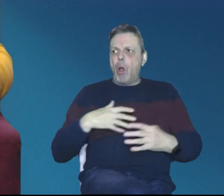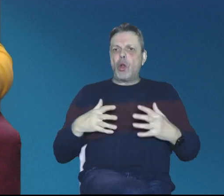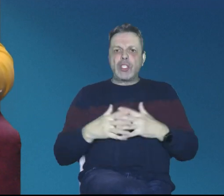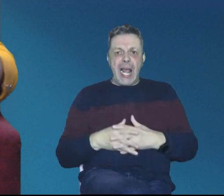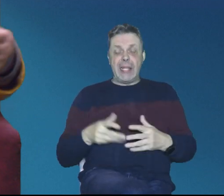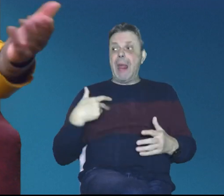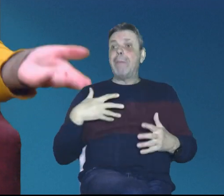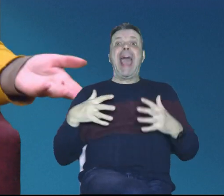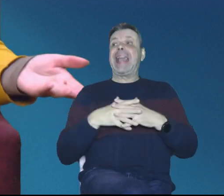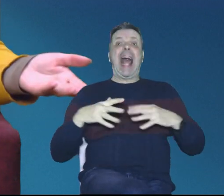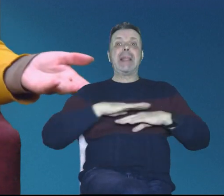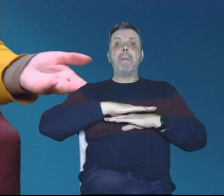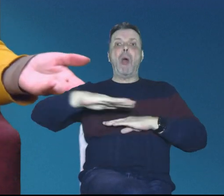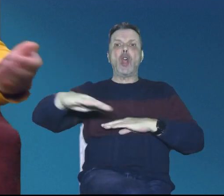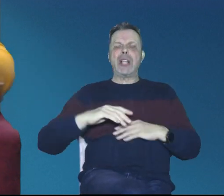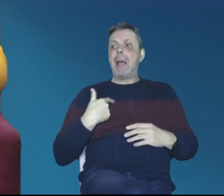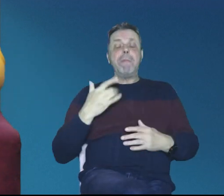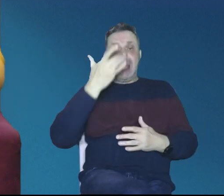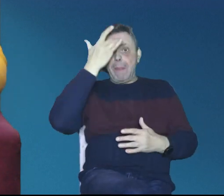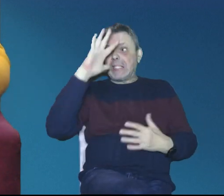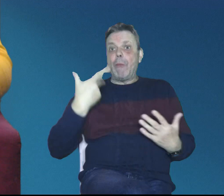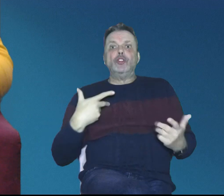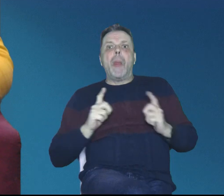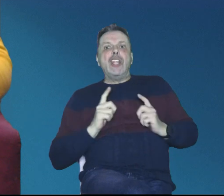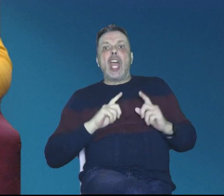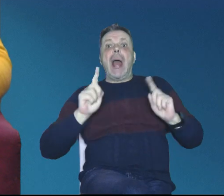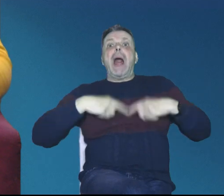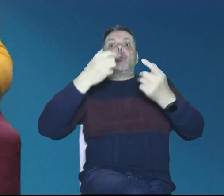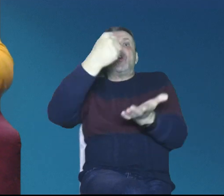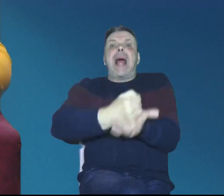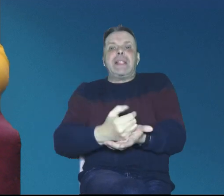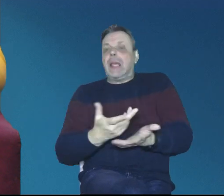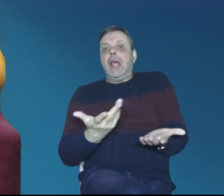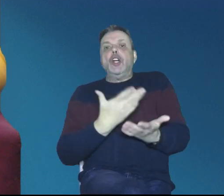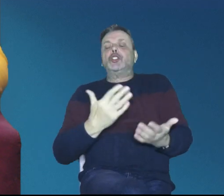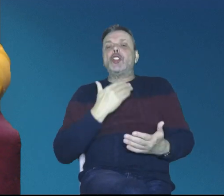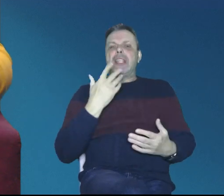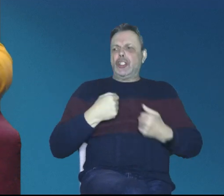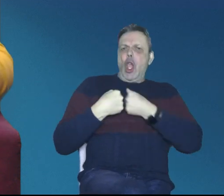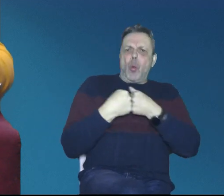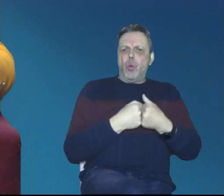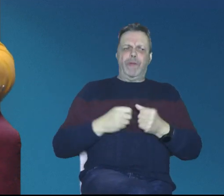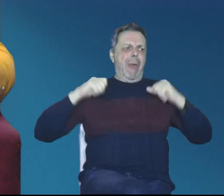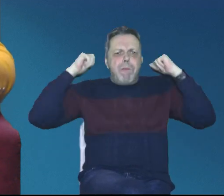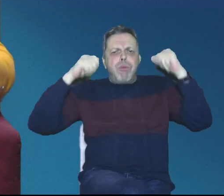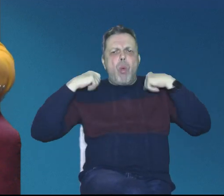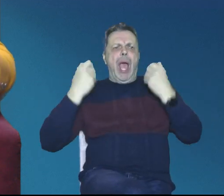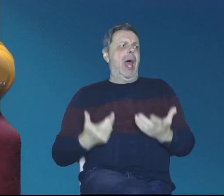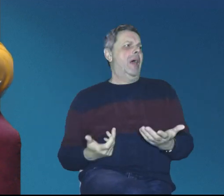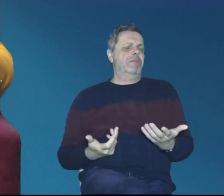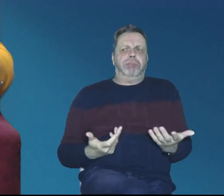kroz cijeli grad i da nam je grad pozornica, mi u stvari nikad ne znamo što nas čeka na idućoj instanci. Što se tiče